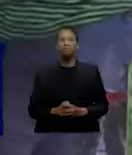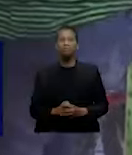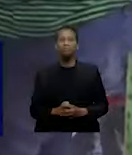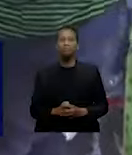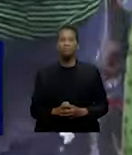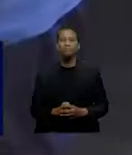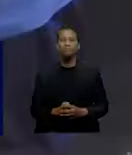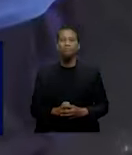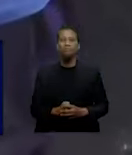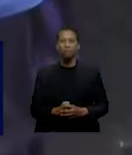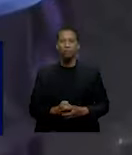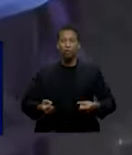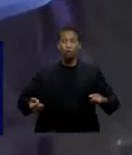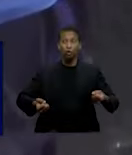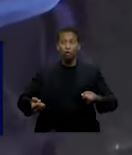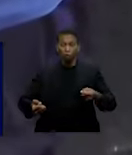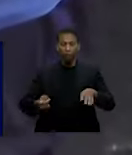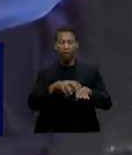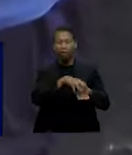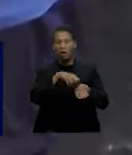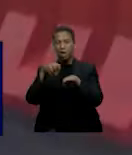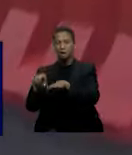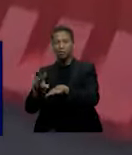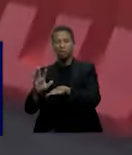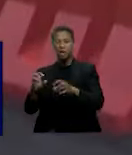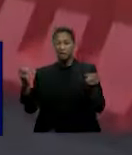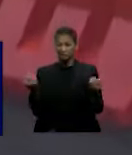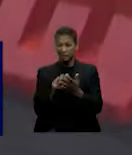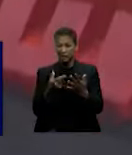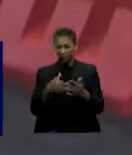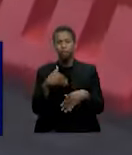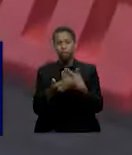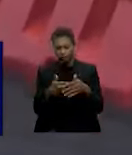Truk kontainer telah dievakuasi petugas. Kasus kecelakaan ini masih dalam penyelidikan.